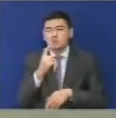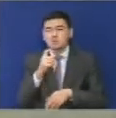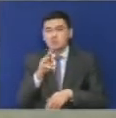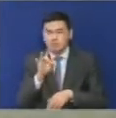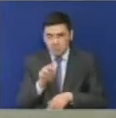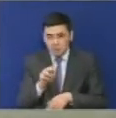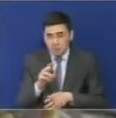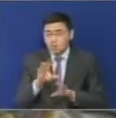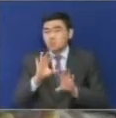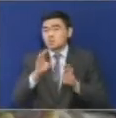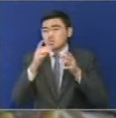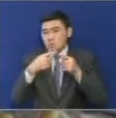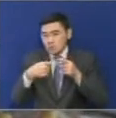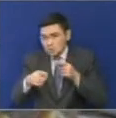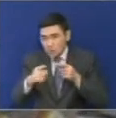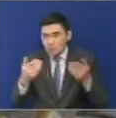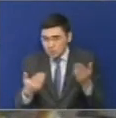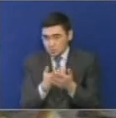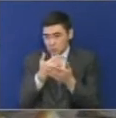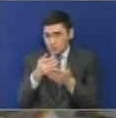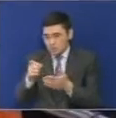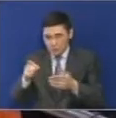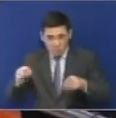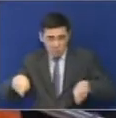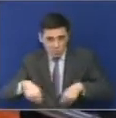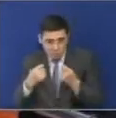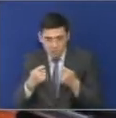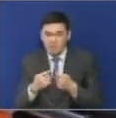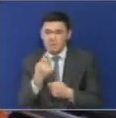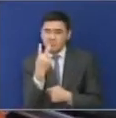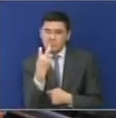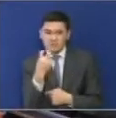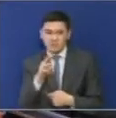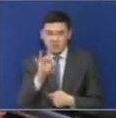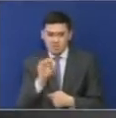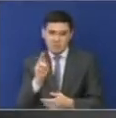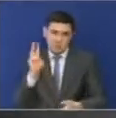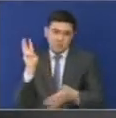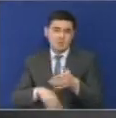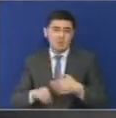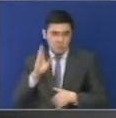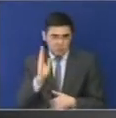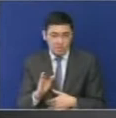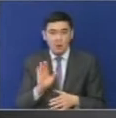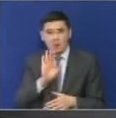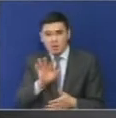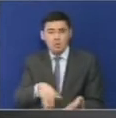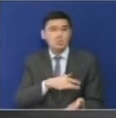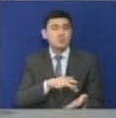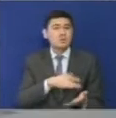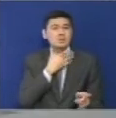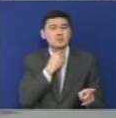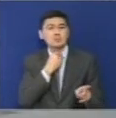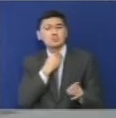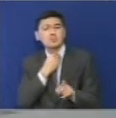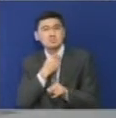мәрте қайталағандар 200 айлық есептік көрсеткіш мөлшерінде айыппұл төлейді. Алайда Семейде бүгінде заңға бағынбағандар тіркелген жоқ.